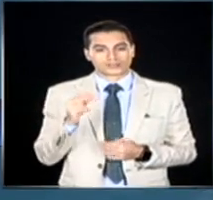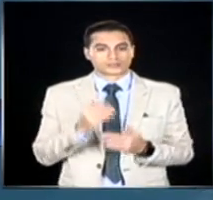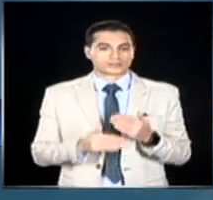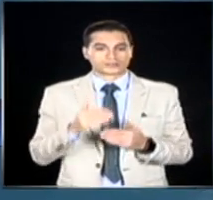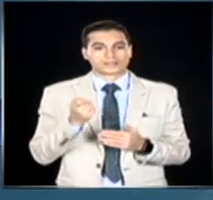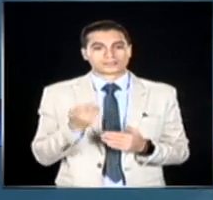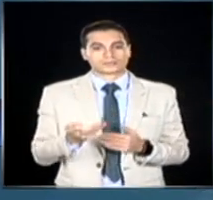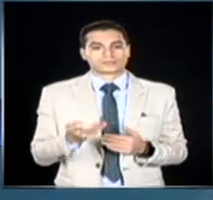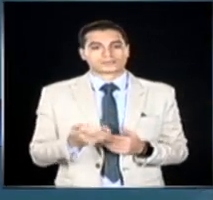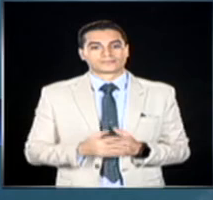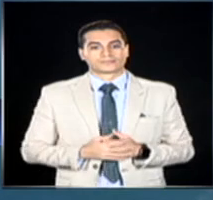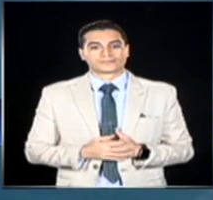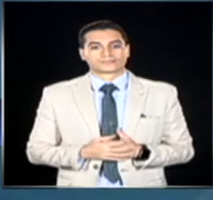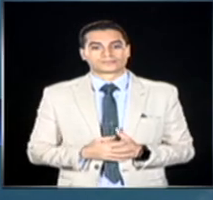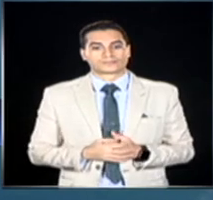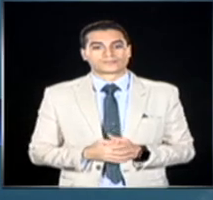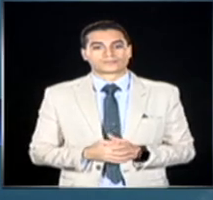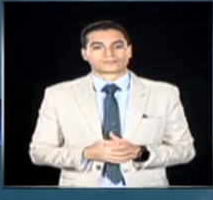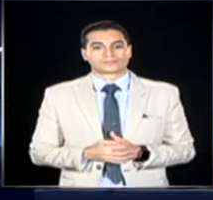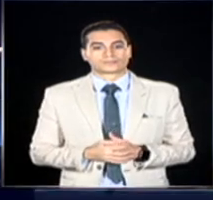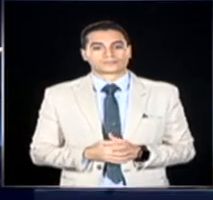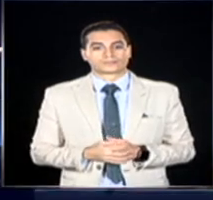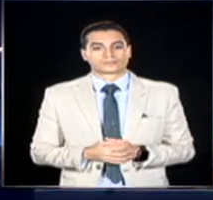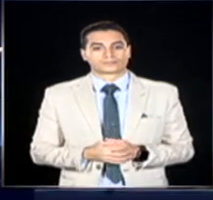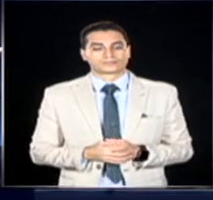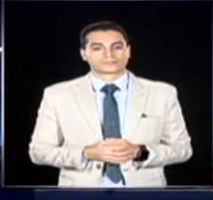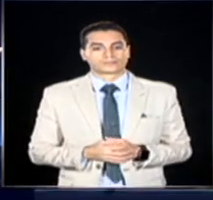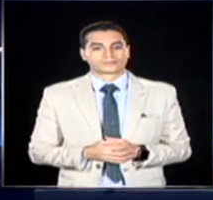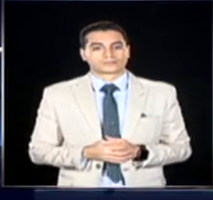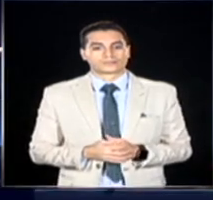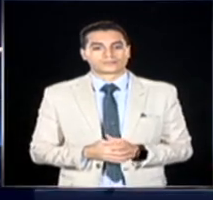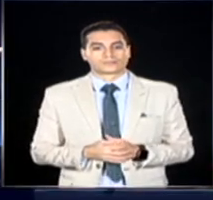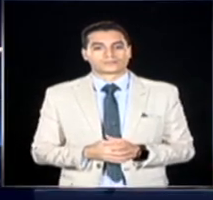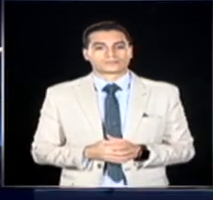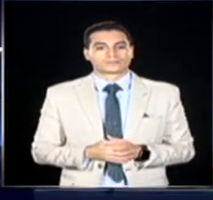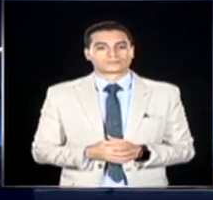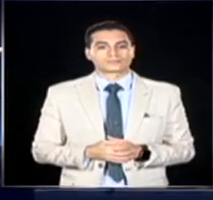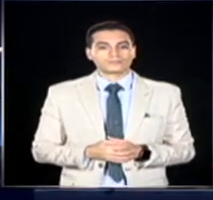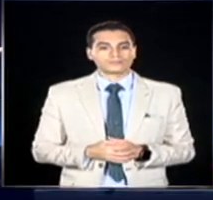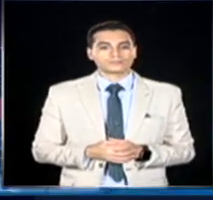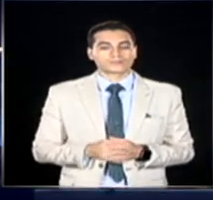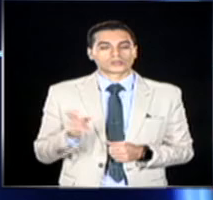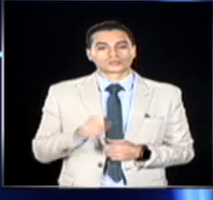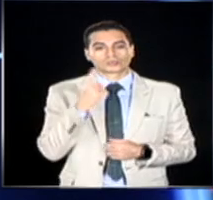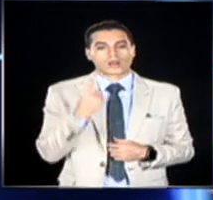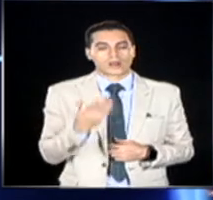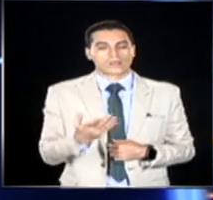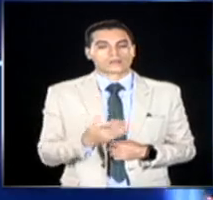نقطة و15 تبقى 35، ترجع تاني في المنافسة. السؤال